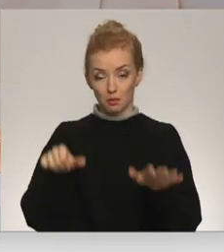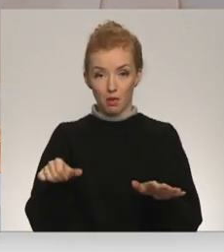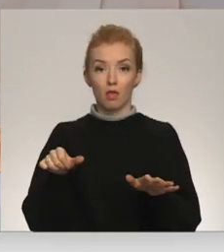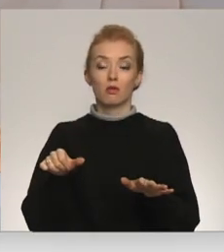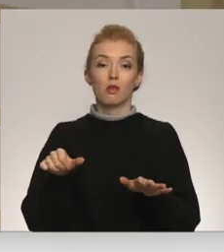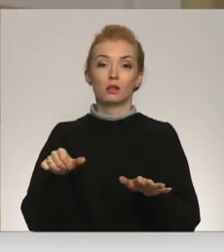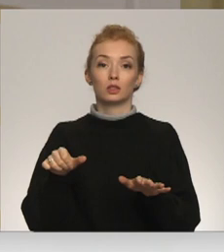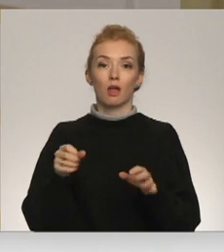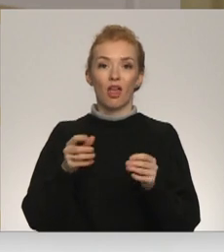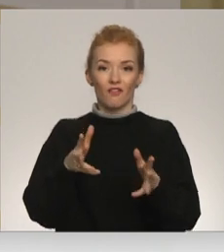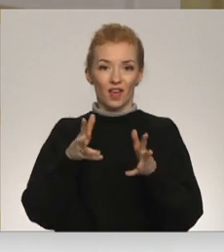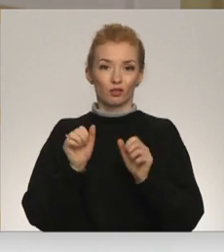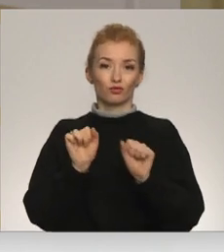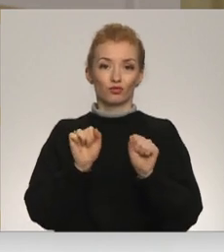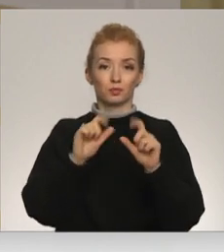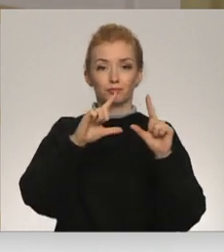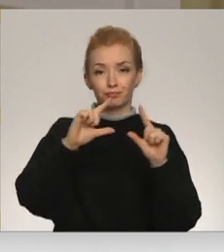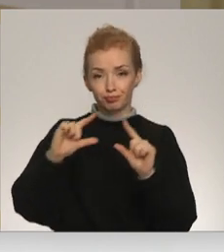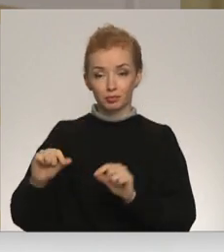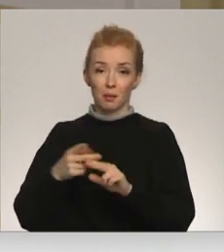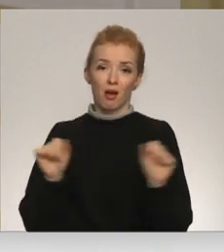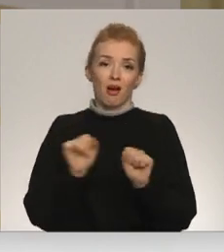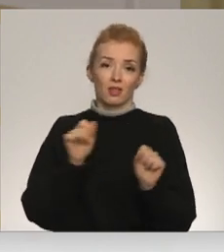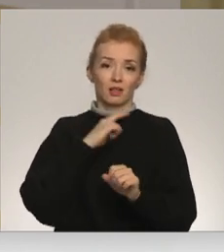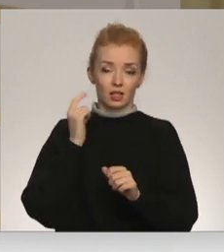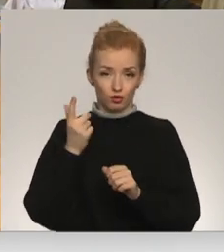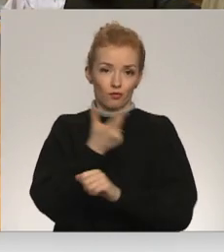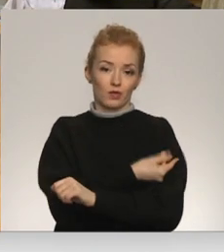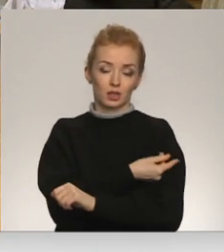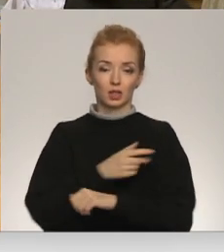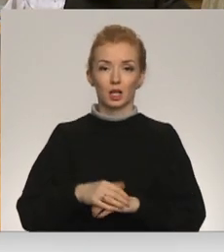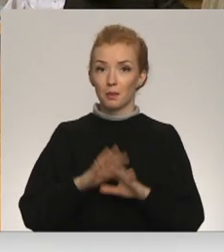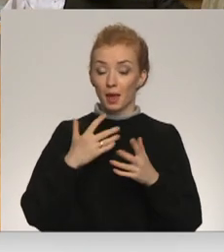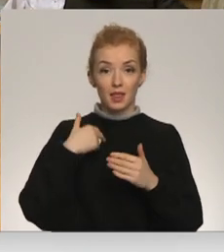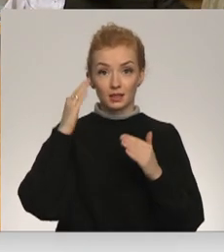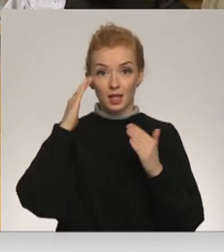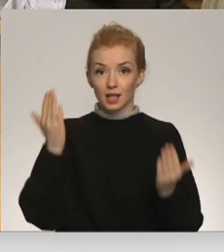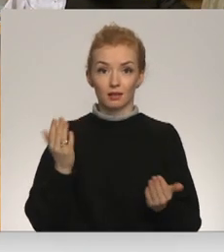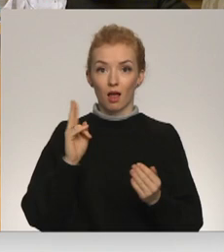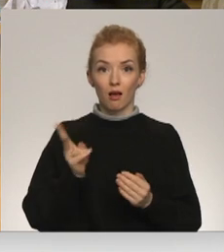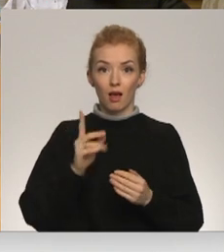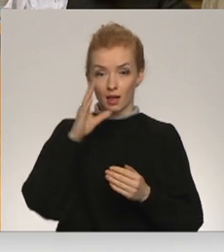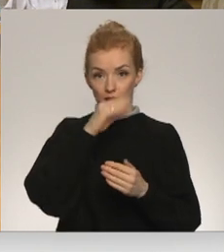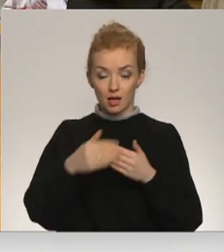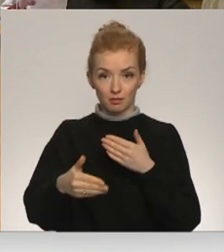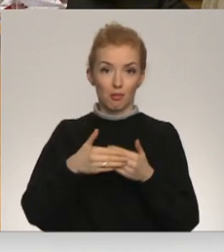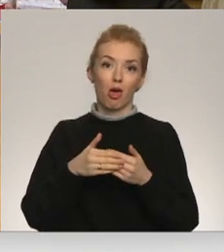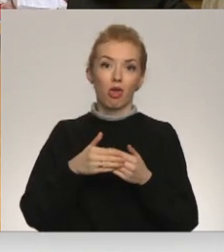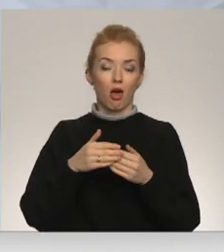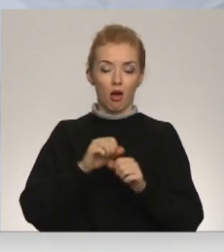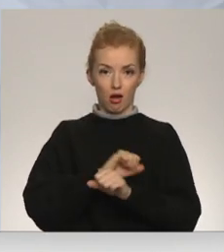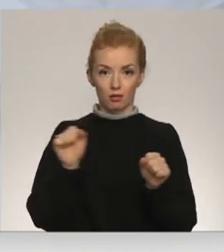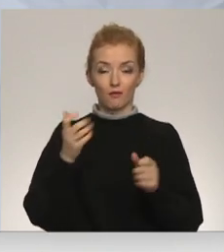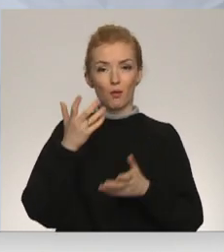zūd, un tad pēc iespējas ātrāk arī gribēju vakcinēties. Bet es nezināju, ka tik tū tas ir iespējams. Es domāju, ka man būs jābrauc uz